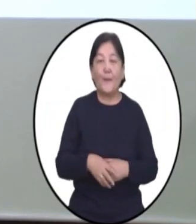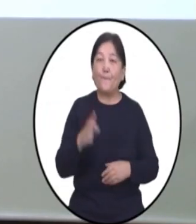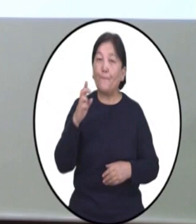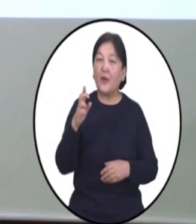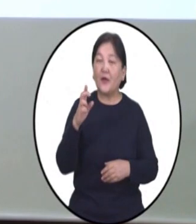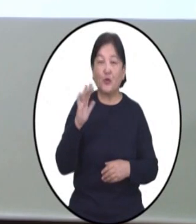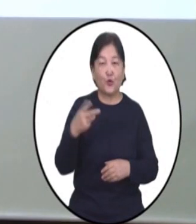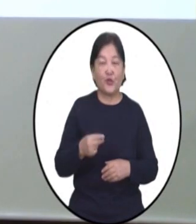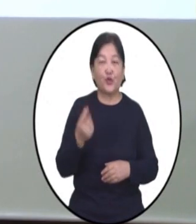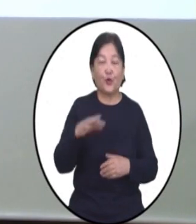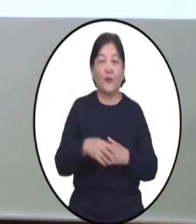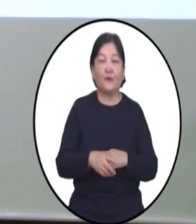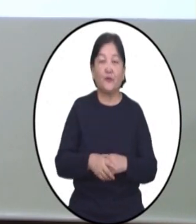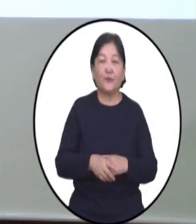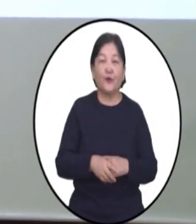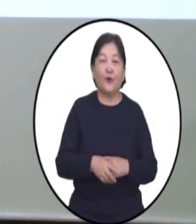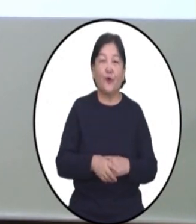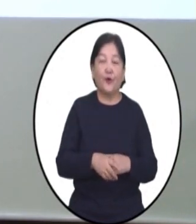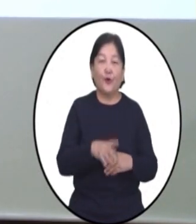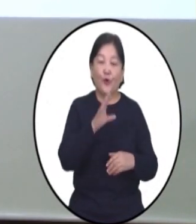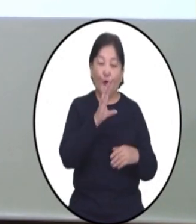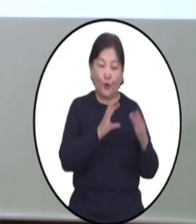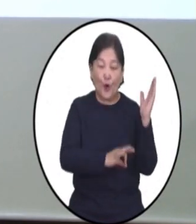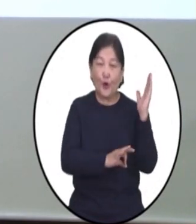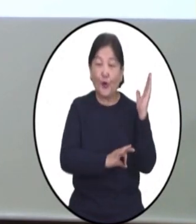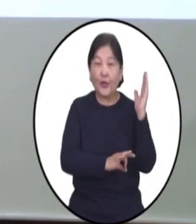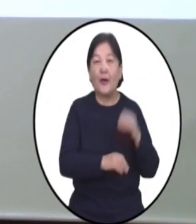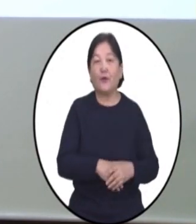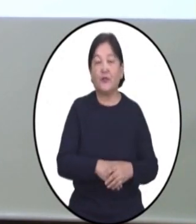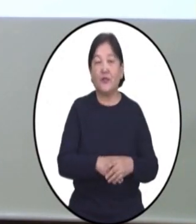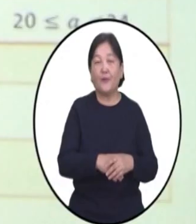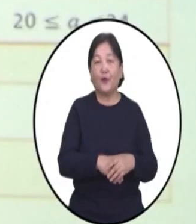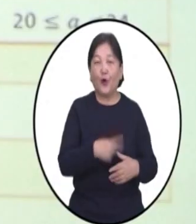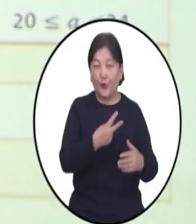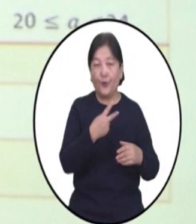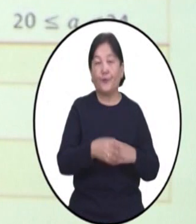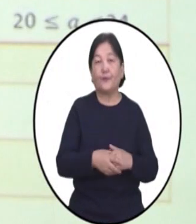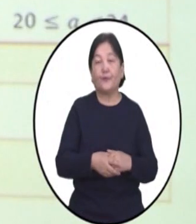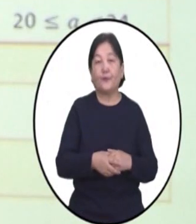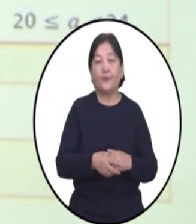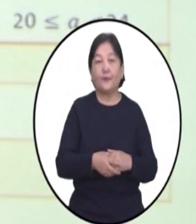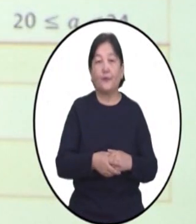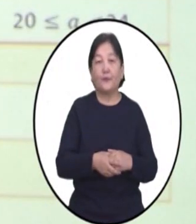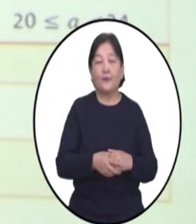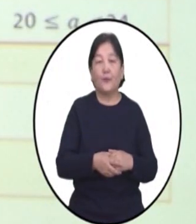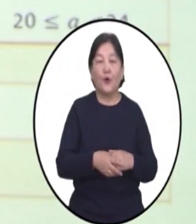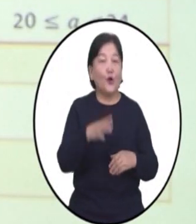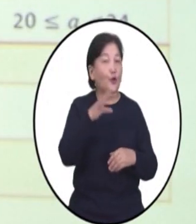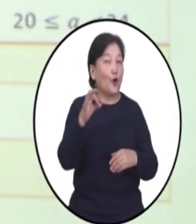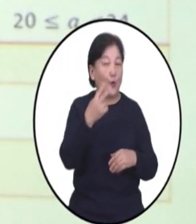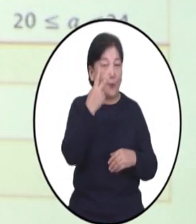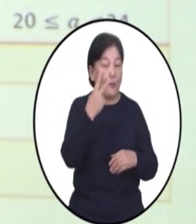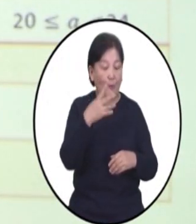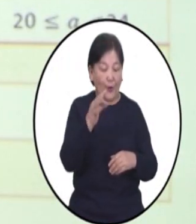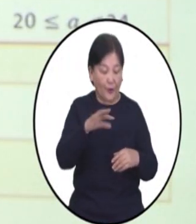хувьд аваад үзэх юм бол 0-оос 4 бодлого бодсон өдрийн тоо нь бол 2 байна. Эндээс харахад бол бодлого бодоагүй нэг өдөр байгаа, нэг бодлого